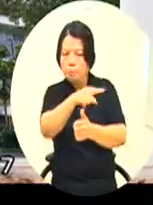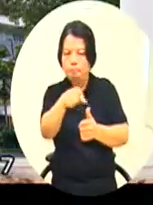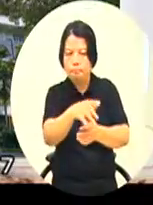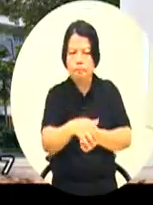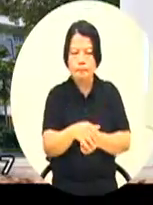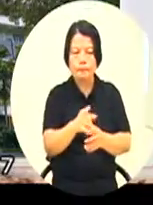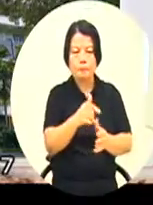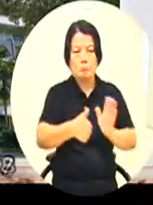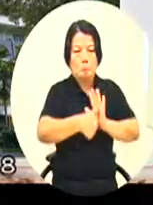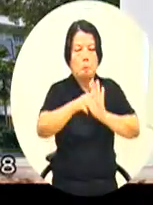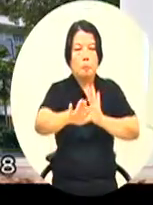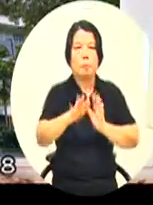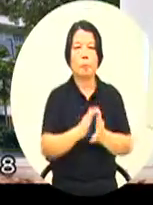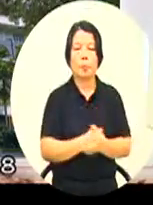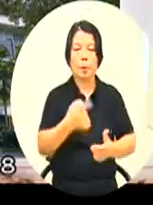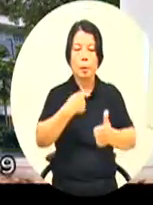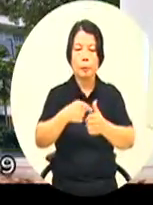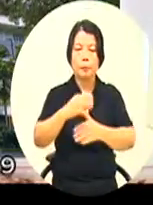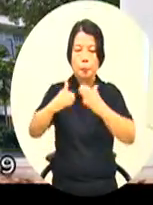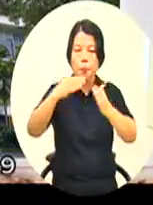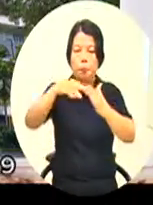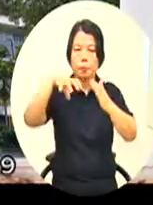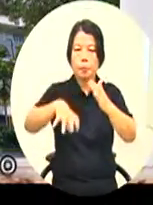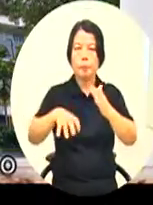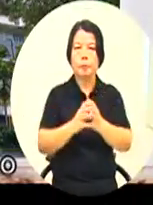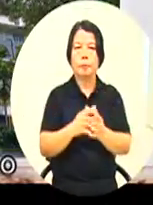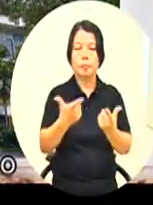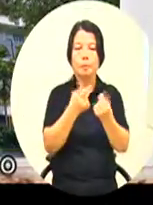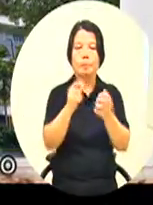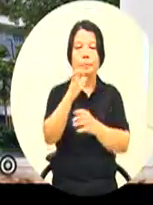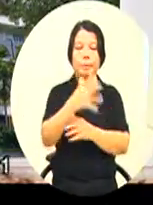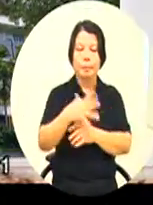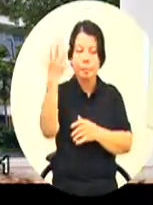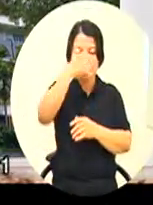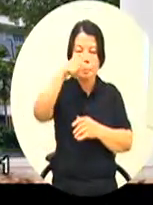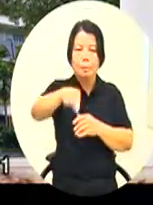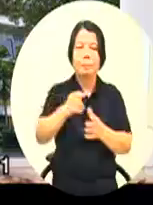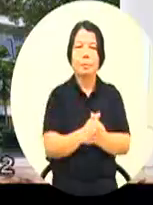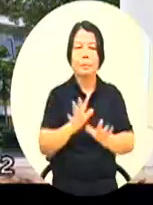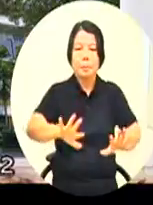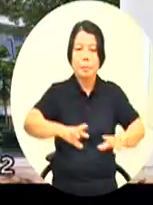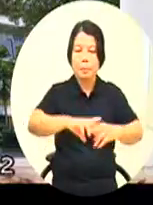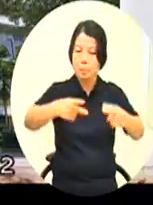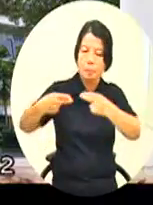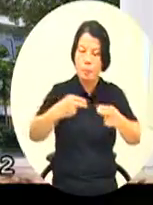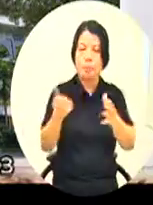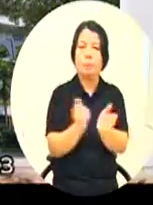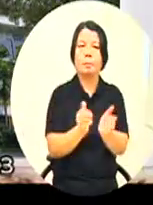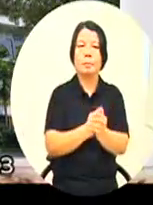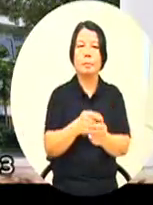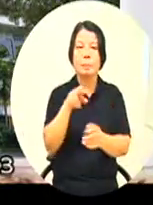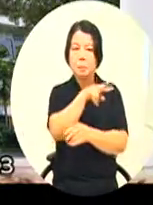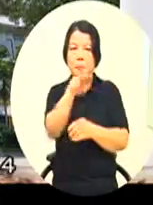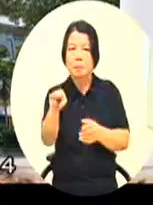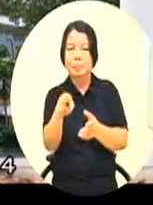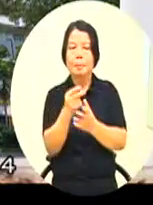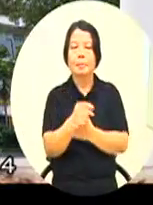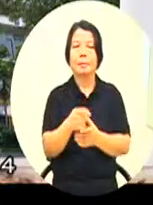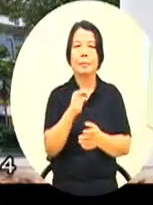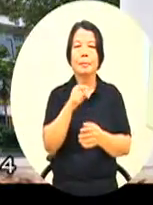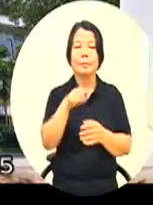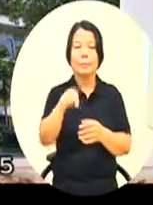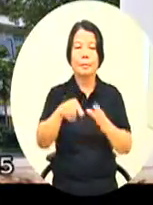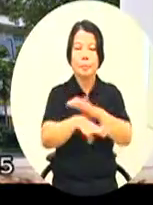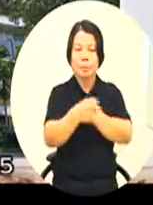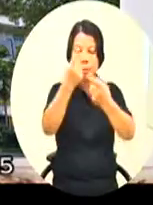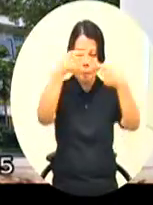舍校舍已经有蛮大的年纪了，然后刚好在今年整修完成，所以看起来会让人家觉得说这个空大